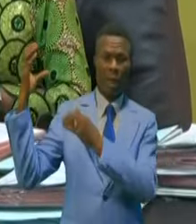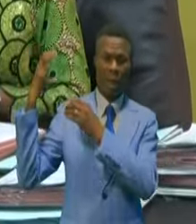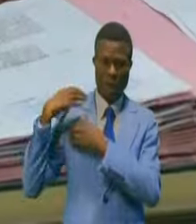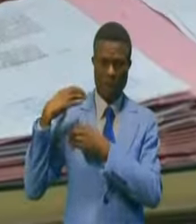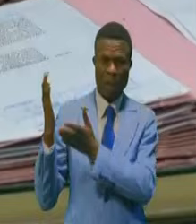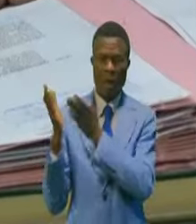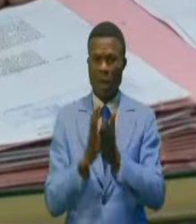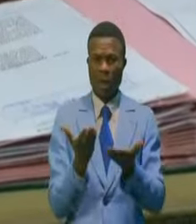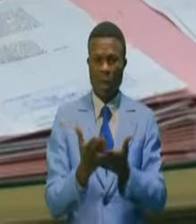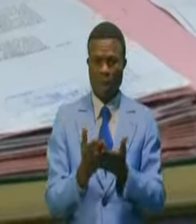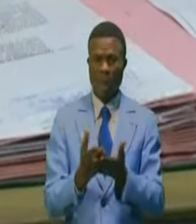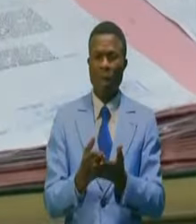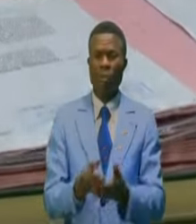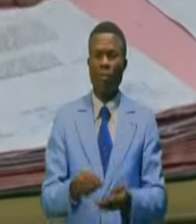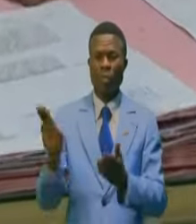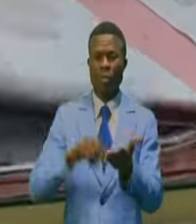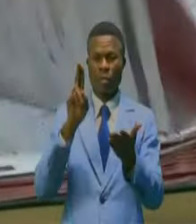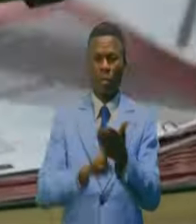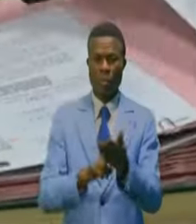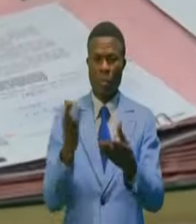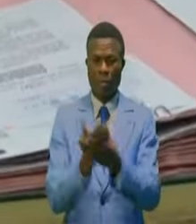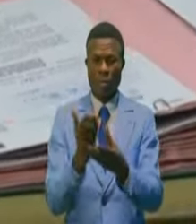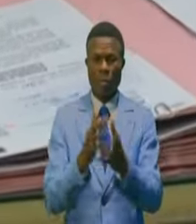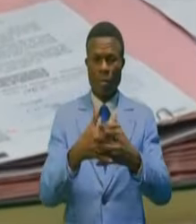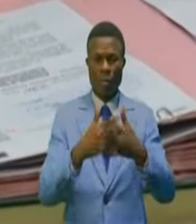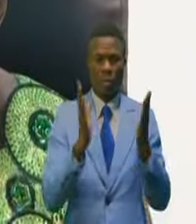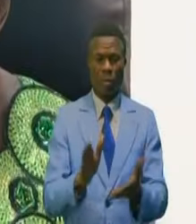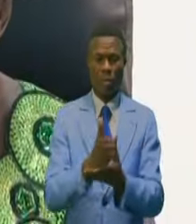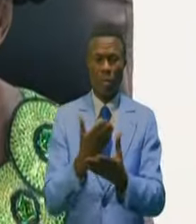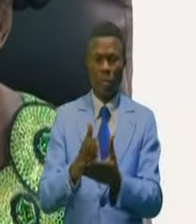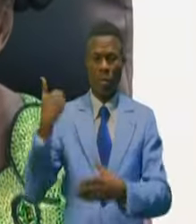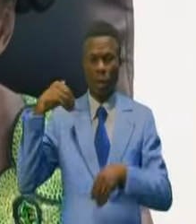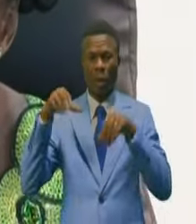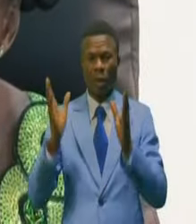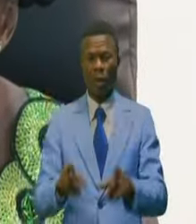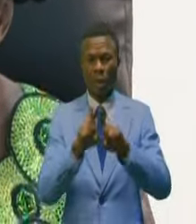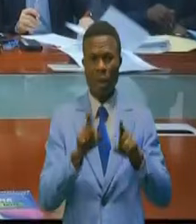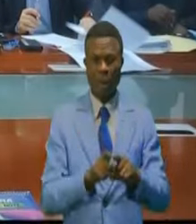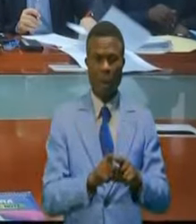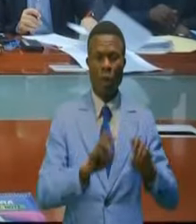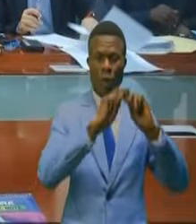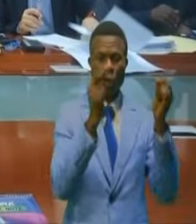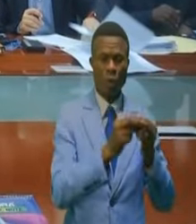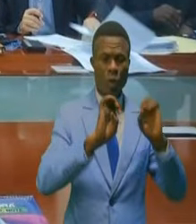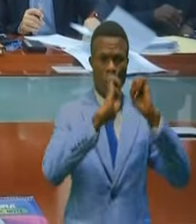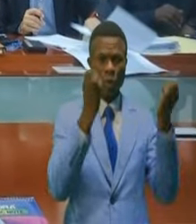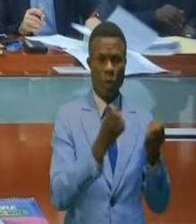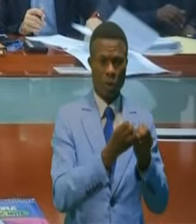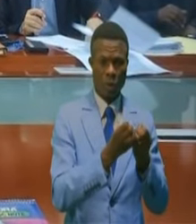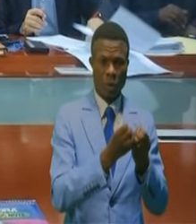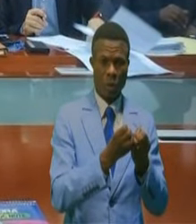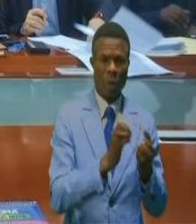Maïna, a procédé à la signature du contrat de partenariat entre l'État congolais et les consortiums des entreprises